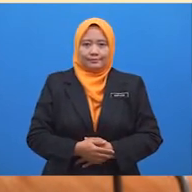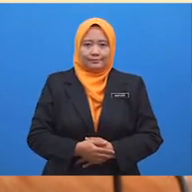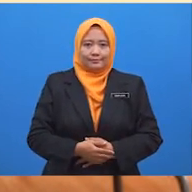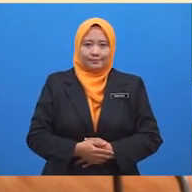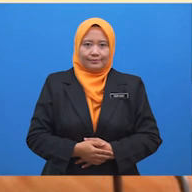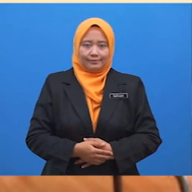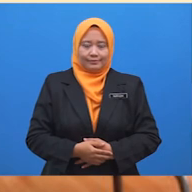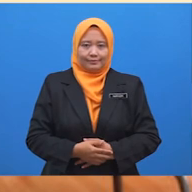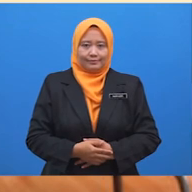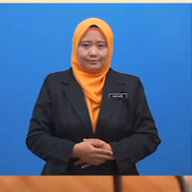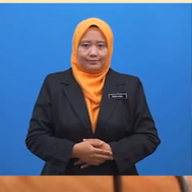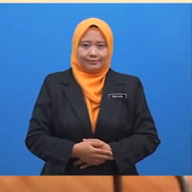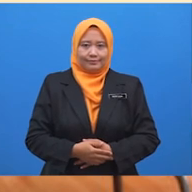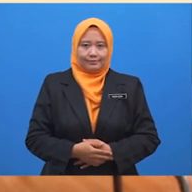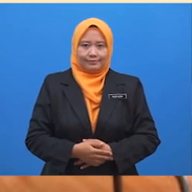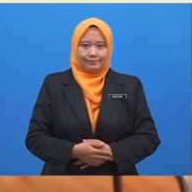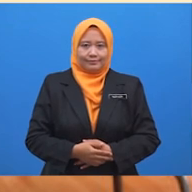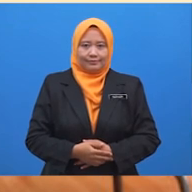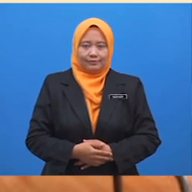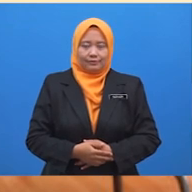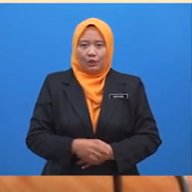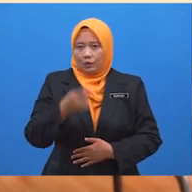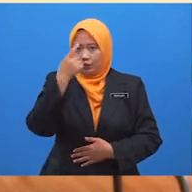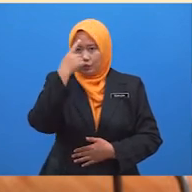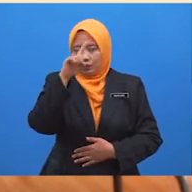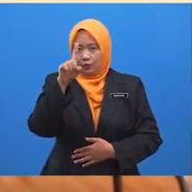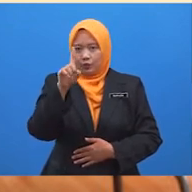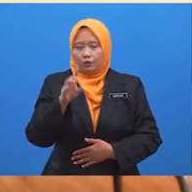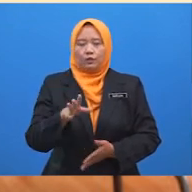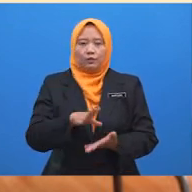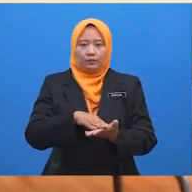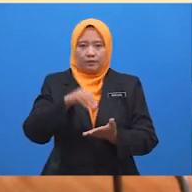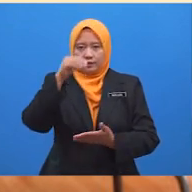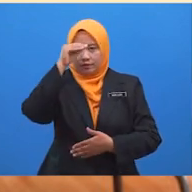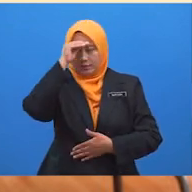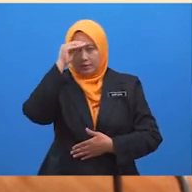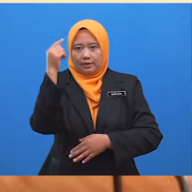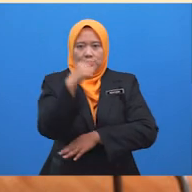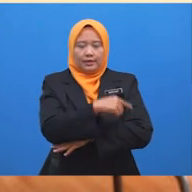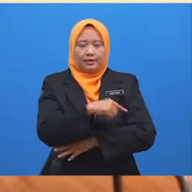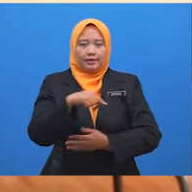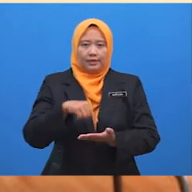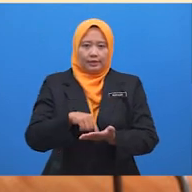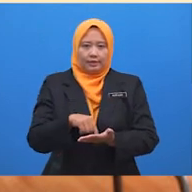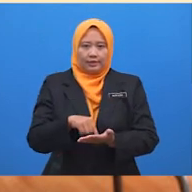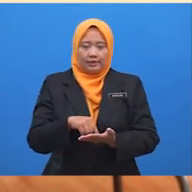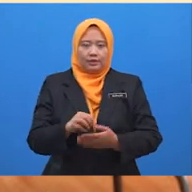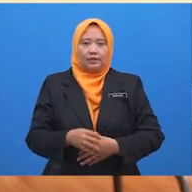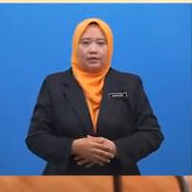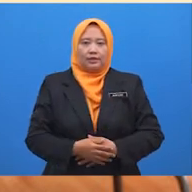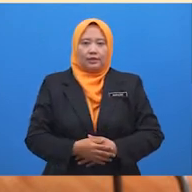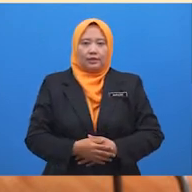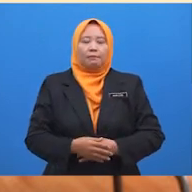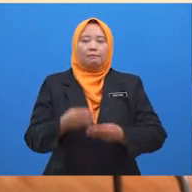Utama, Kuala Lumpur. Untuk pembelajaran kita pada kali ini, kita akan belajar